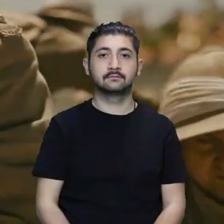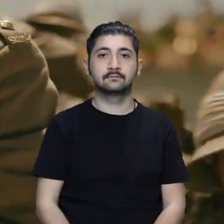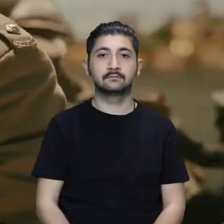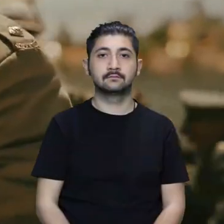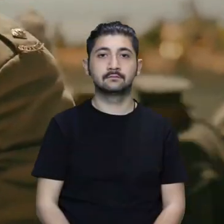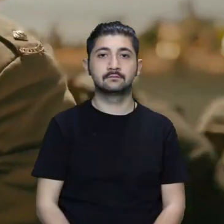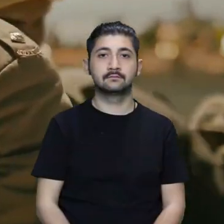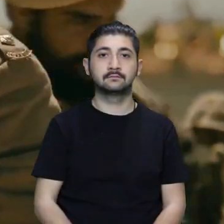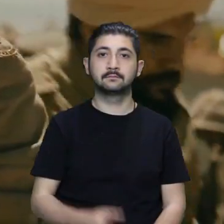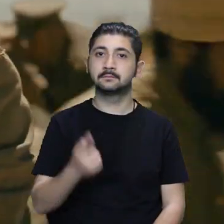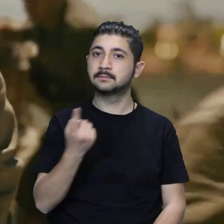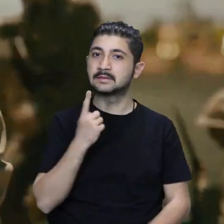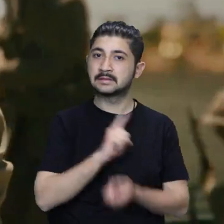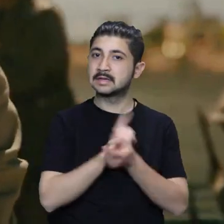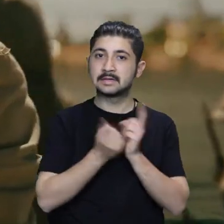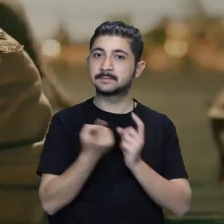Bir terslik var.